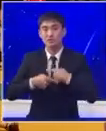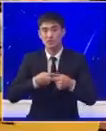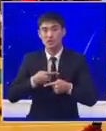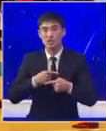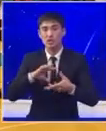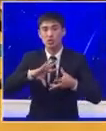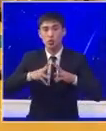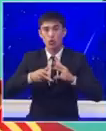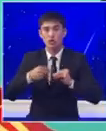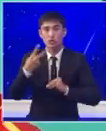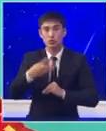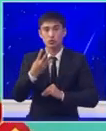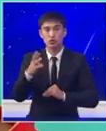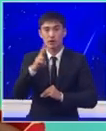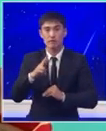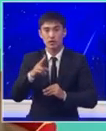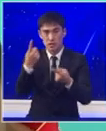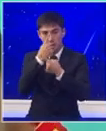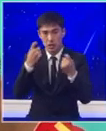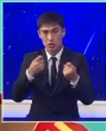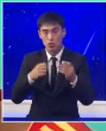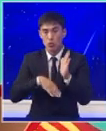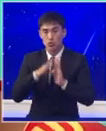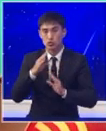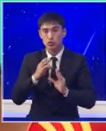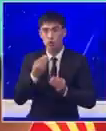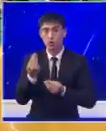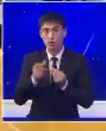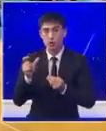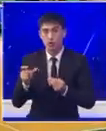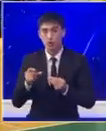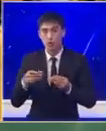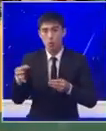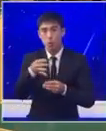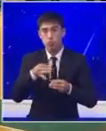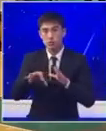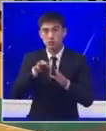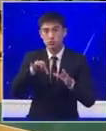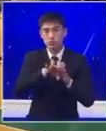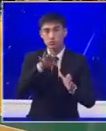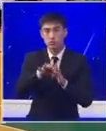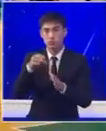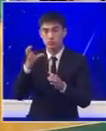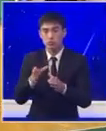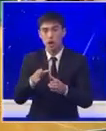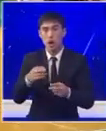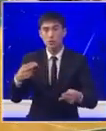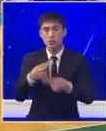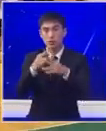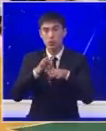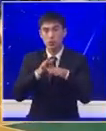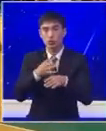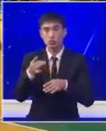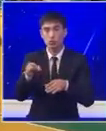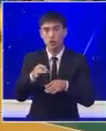қорытындысы 24 қазанда жарияланады. Үздік ойыншыларды бапкерлер облыс құрамасына іріктеп алады. Олар қараша айында Астанада өтетін республикалық